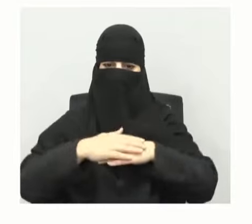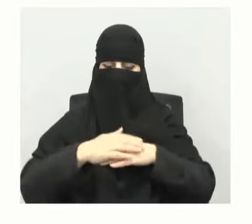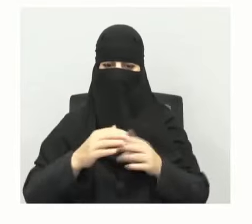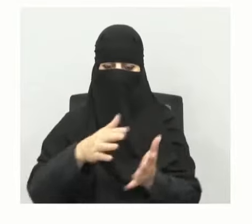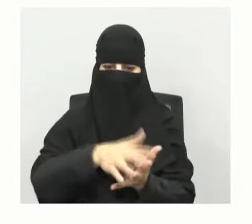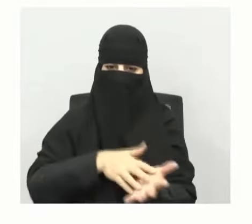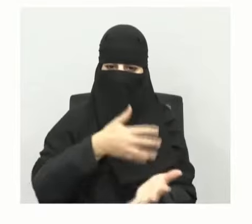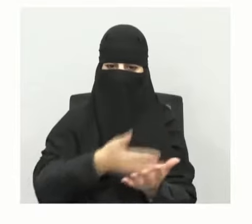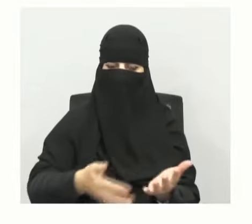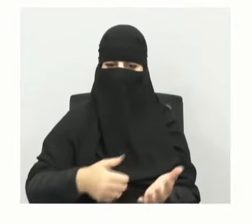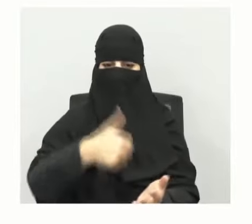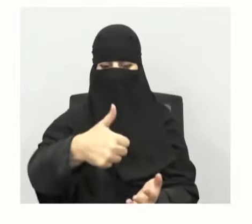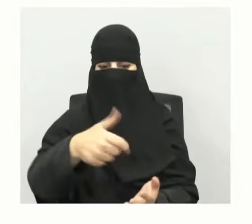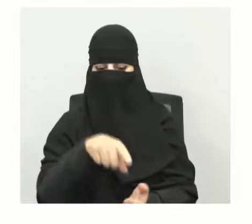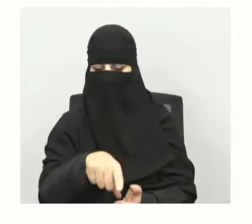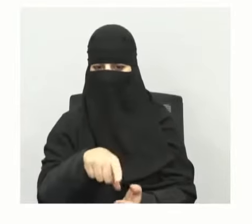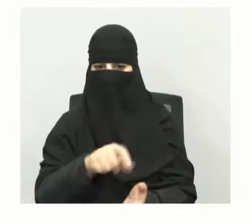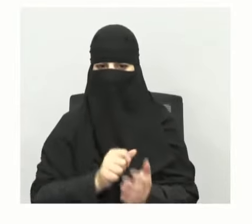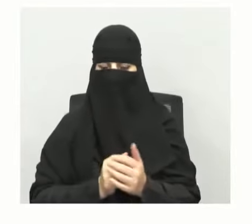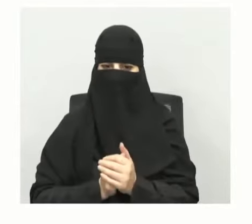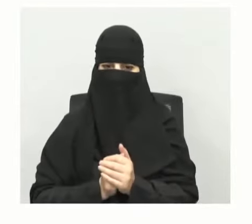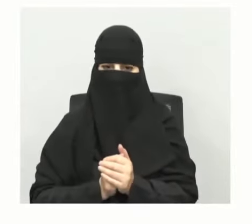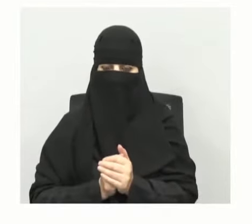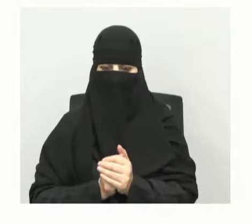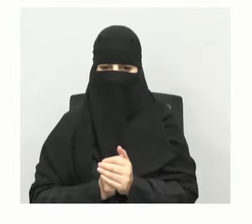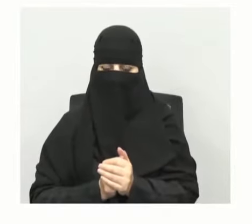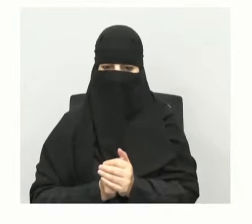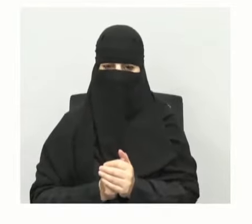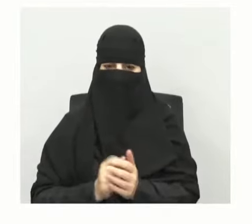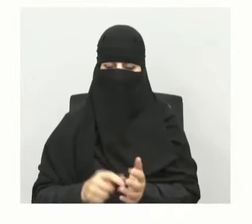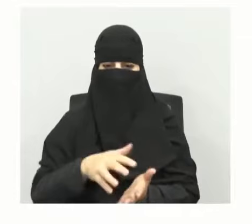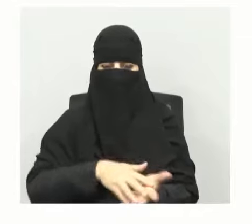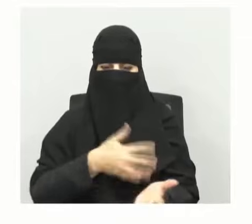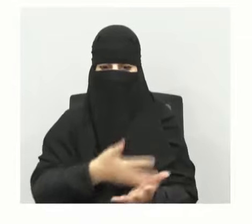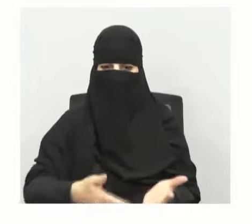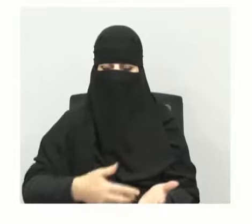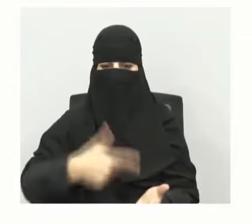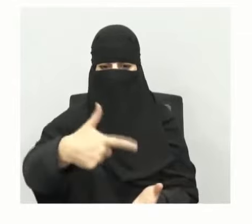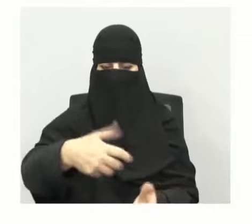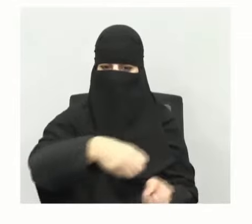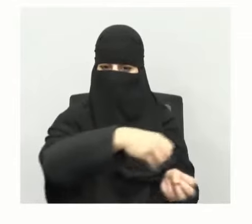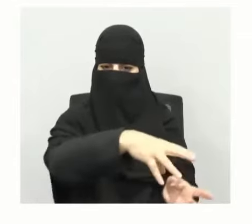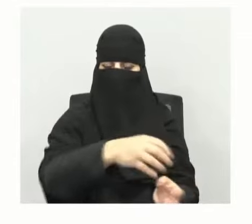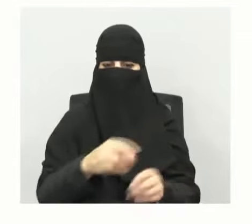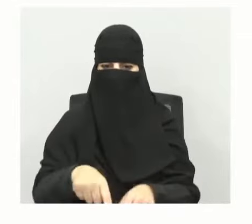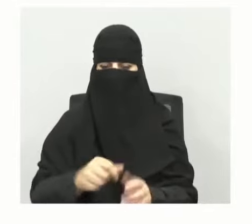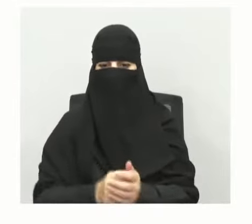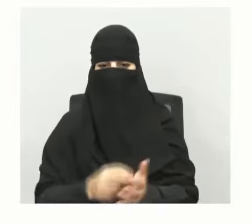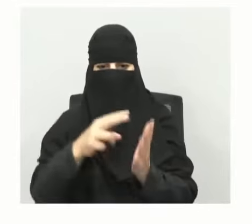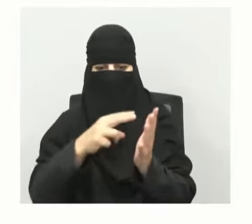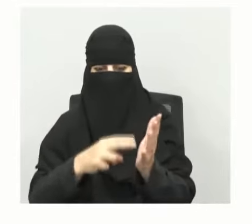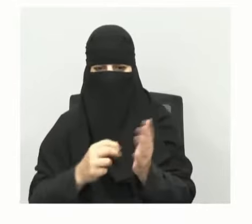الجدول الاول هذا الجدول بارك الله فيكم خلاص يا مبدعين الجدول الثاني اللي على اليسار راح نتركه الان الان